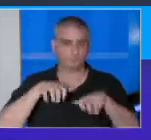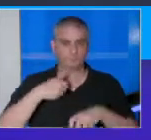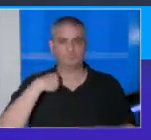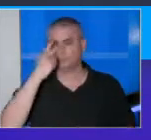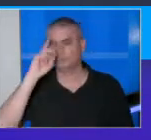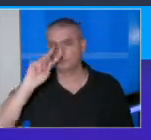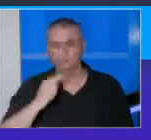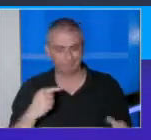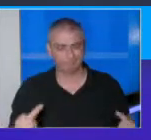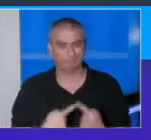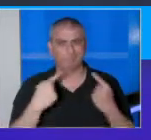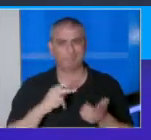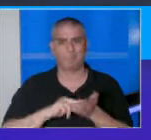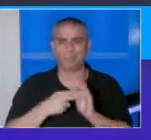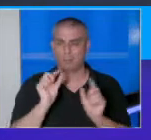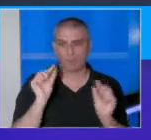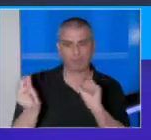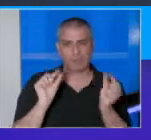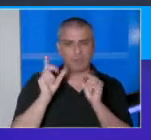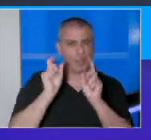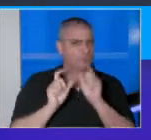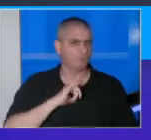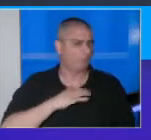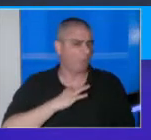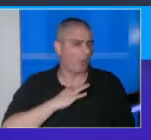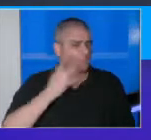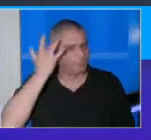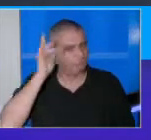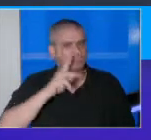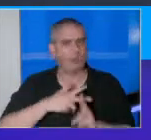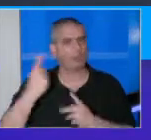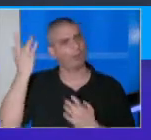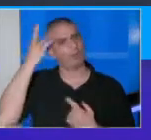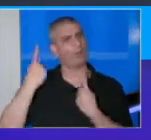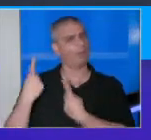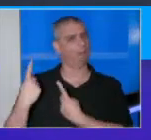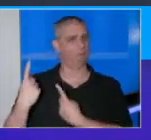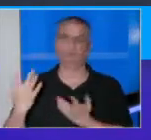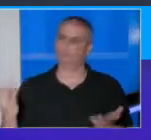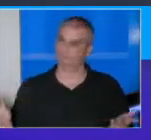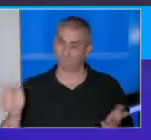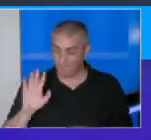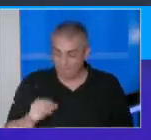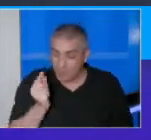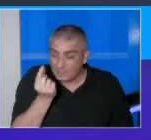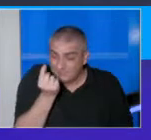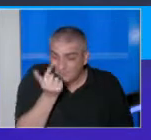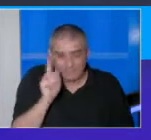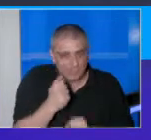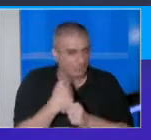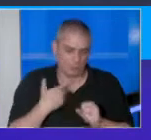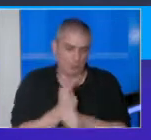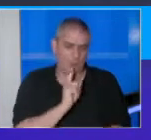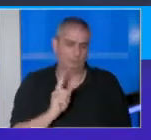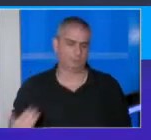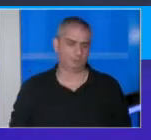אנחנו רואים שמלחמות פוליטיות קטנות של אנשים שלא אכפת להם מהעם, אכפת להם רק מעצמם, גורמות לזה שאפילו את המעט שצריך לעשות, אנחנו לא